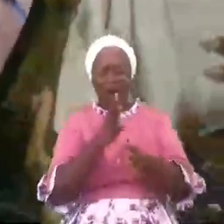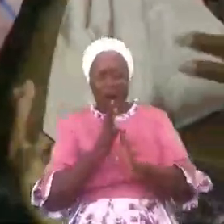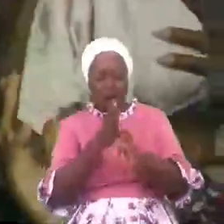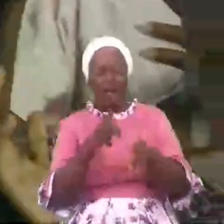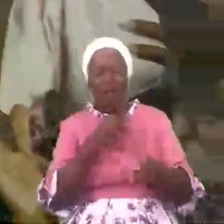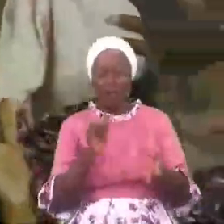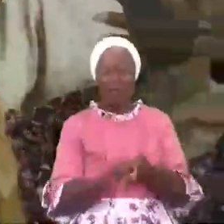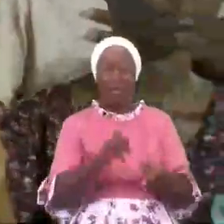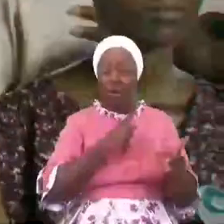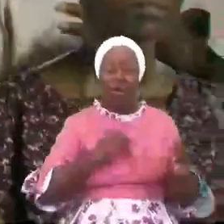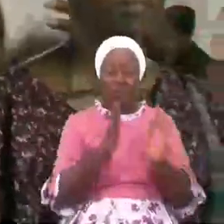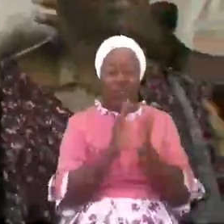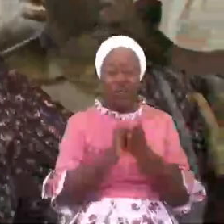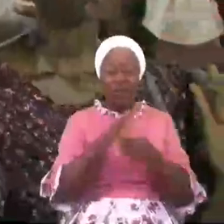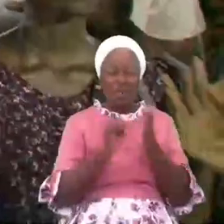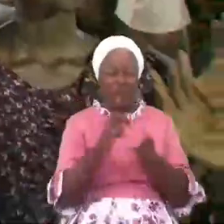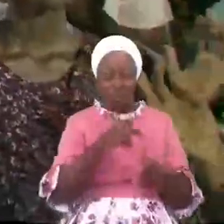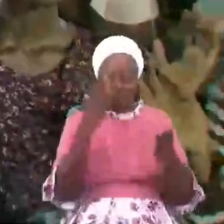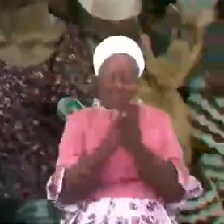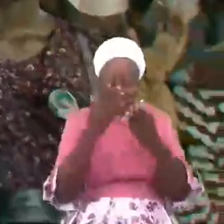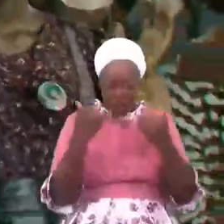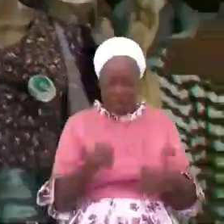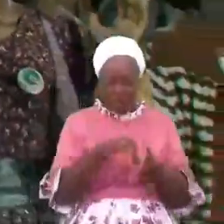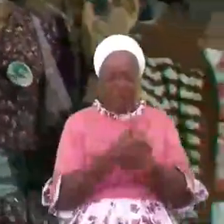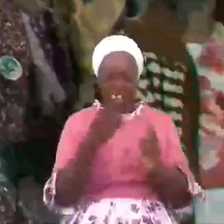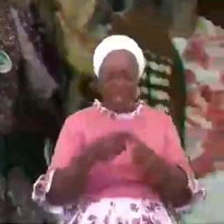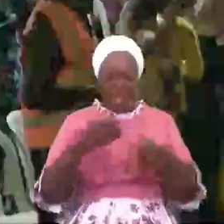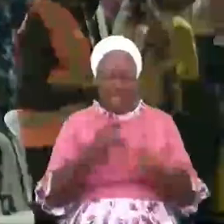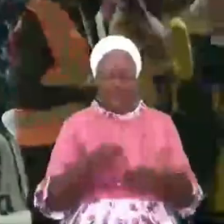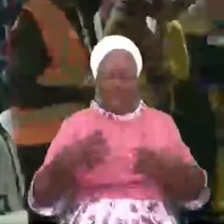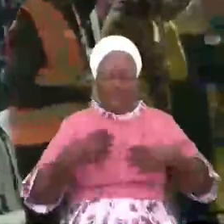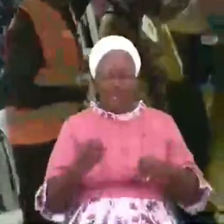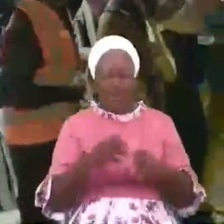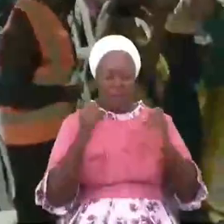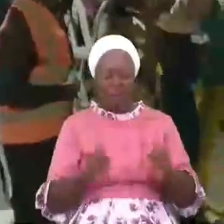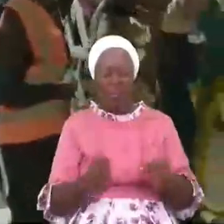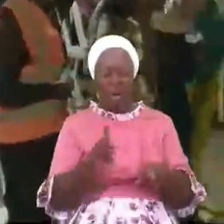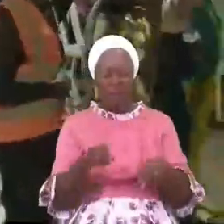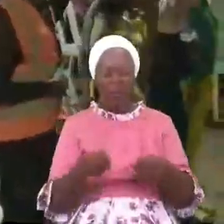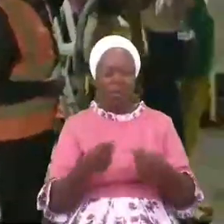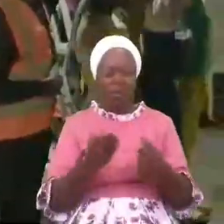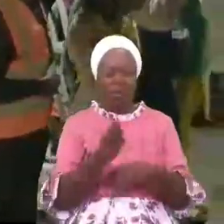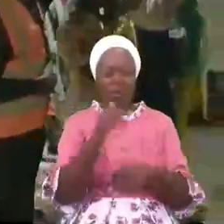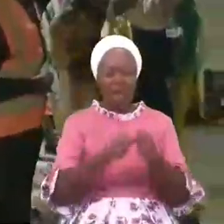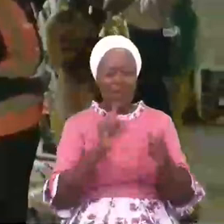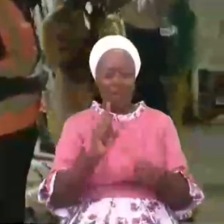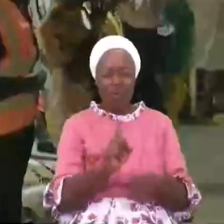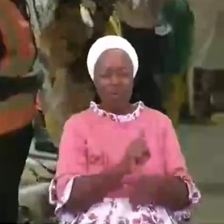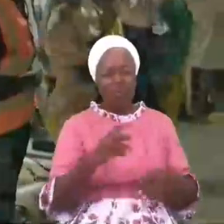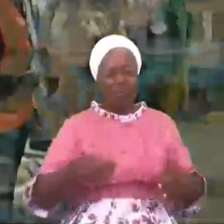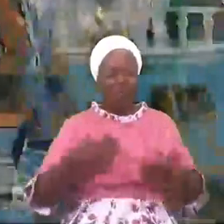choses s'arrêtent maintenant. Que ta puissance de guérison vienne dans le corps de chacun au nom